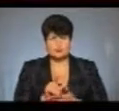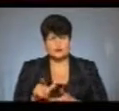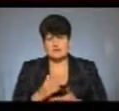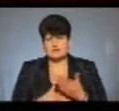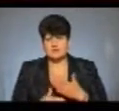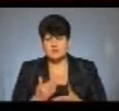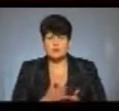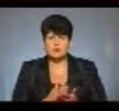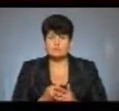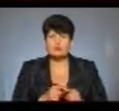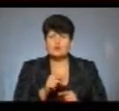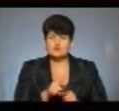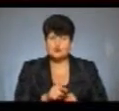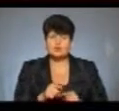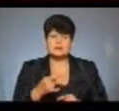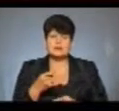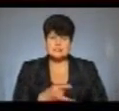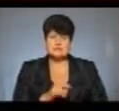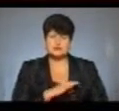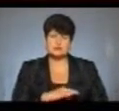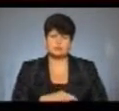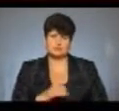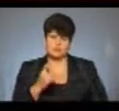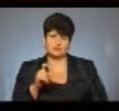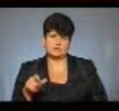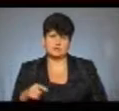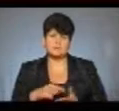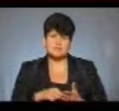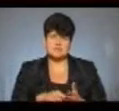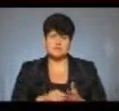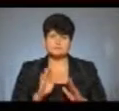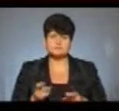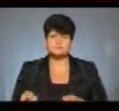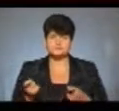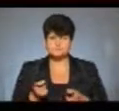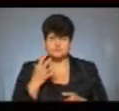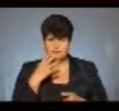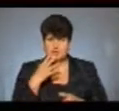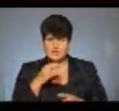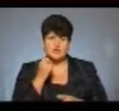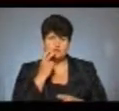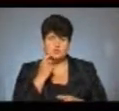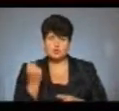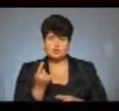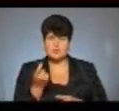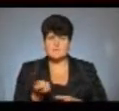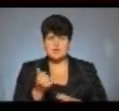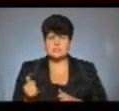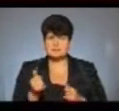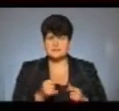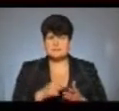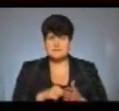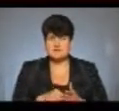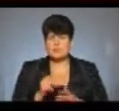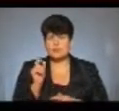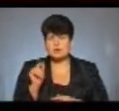інвалідністю. Послугами цього таксі користуються близько сотні осіб міста. Почнуть доставляти гарячі обіди одиноким малозабезпеченим жителям міста в